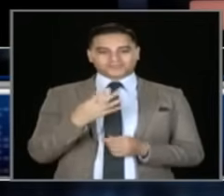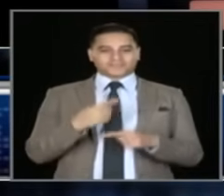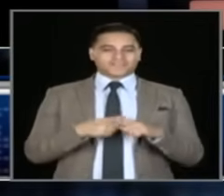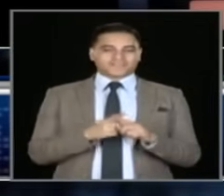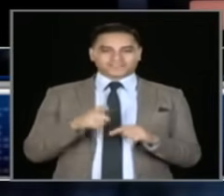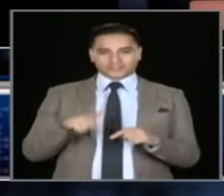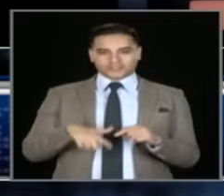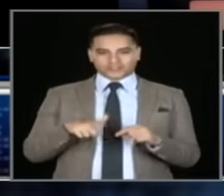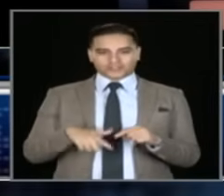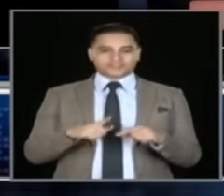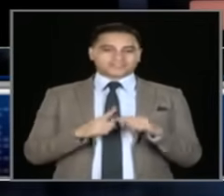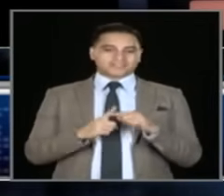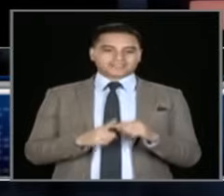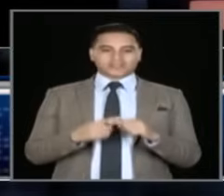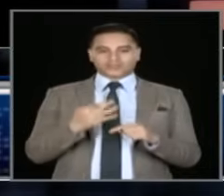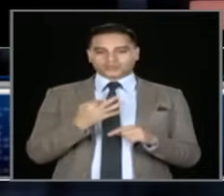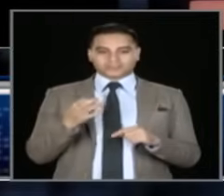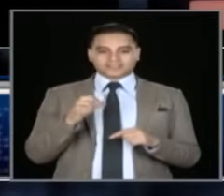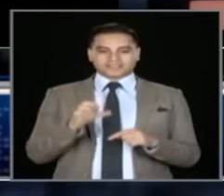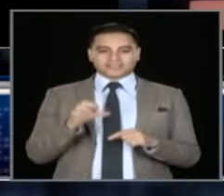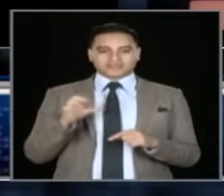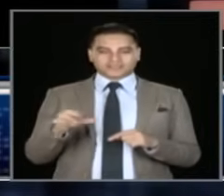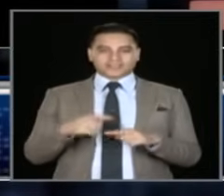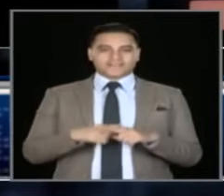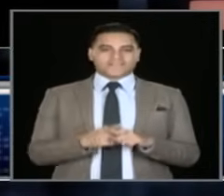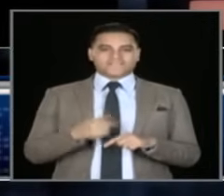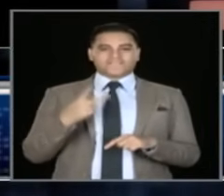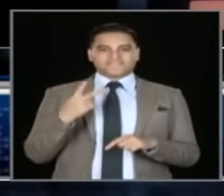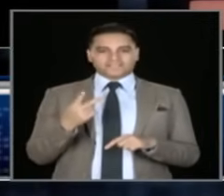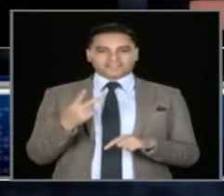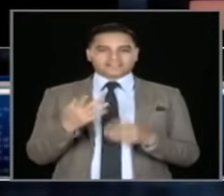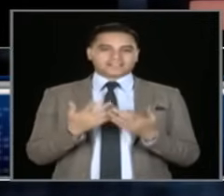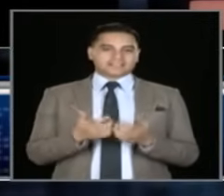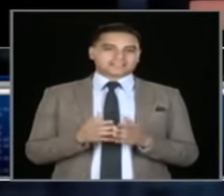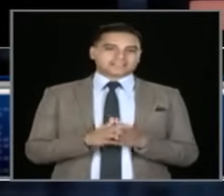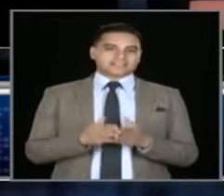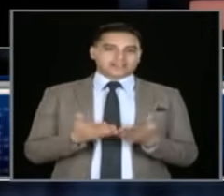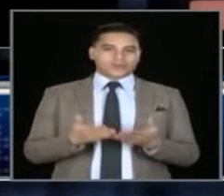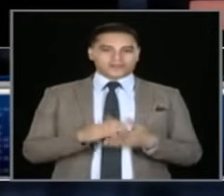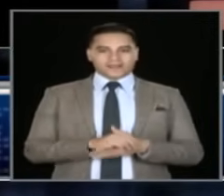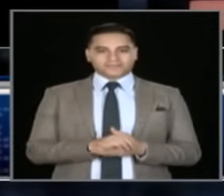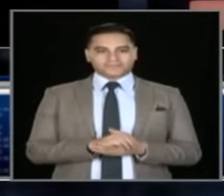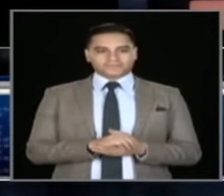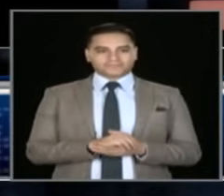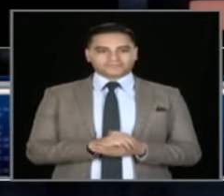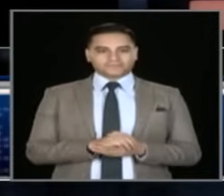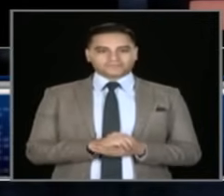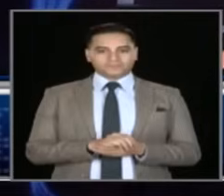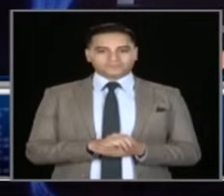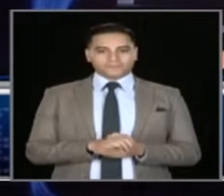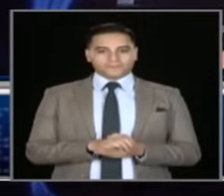14 في 16 زائد 399 في 2 كم يا